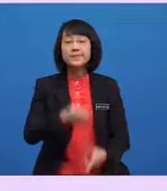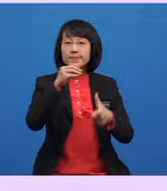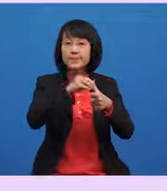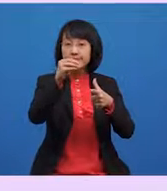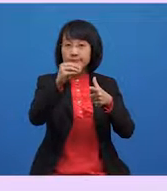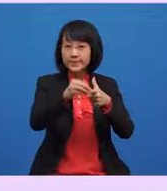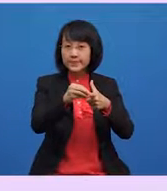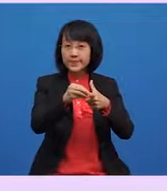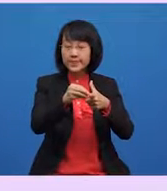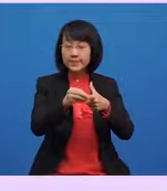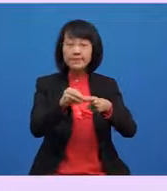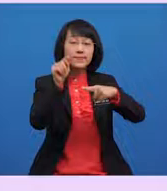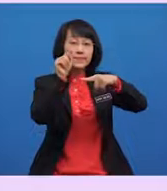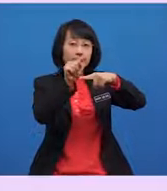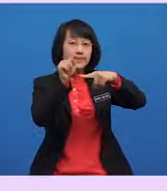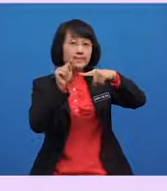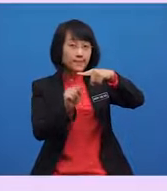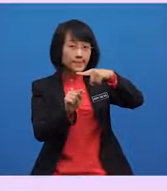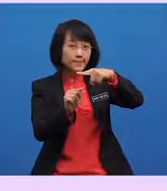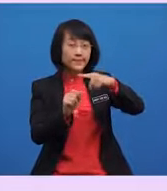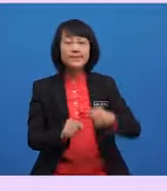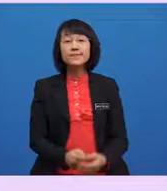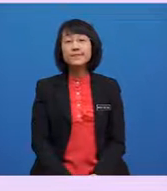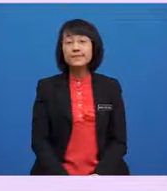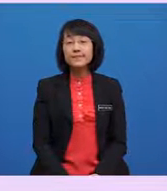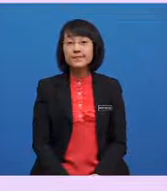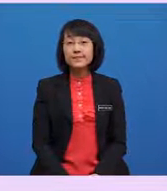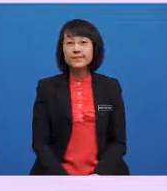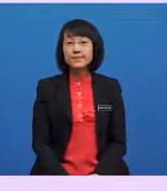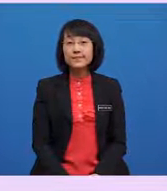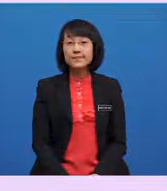atau menggunakan operasi bahagi.